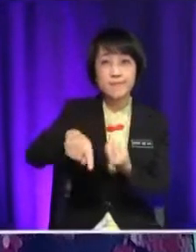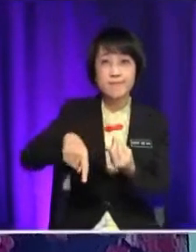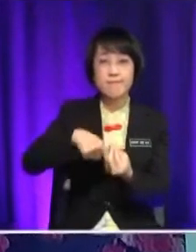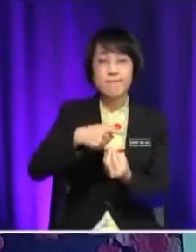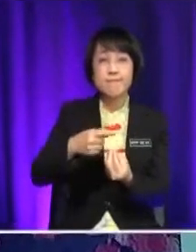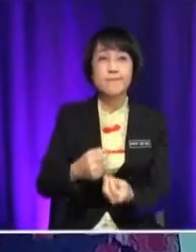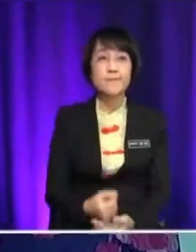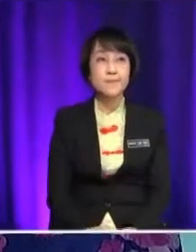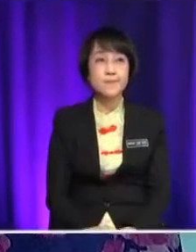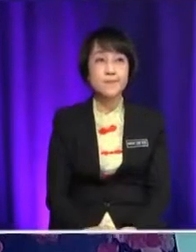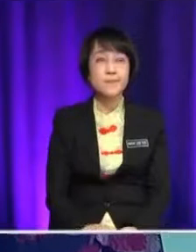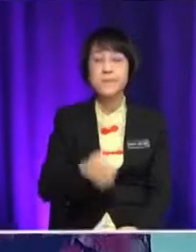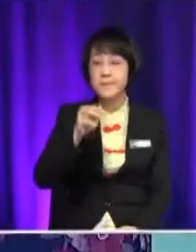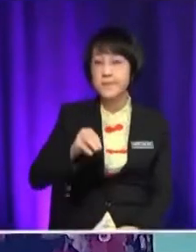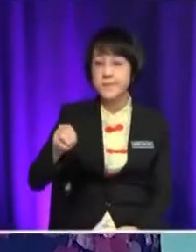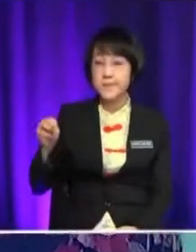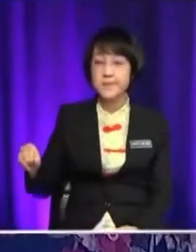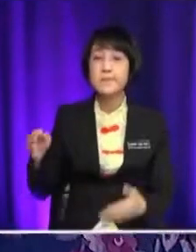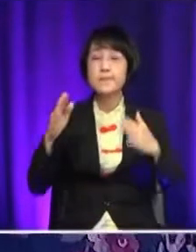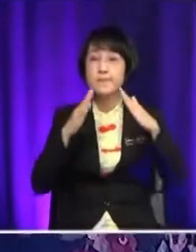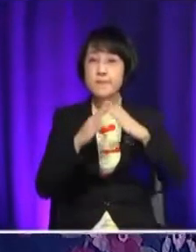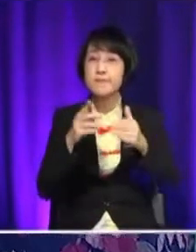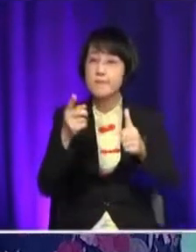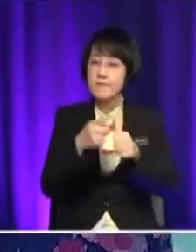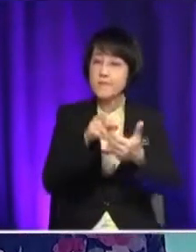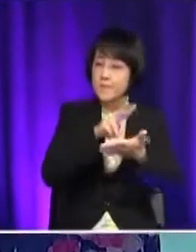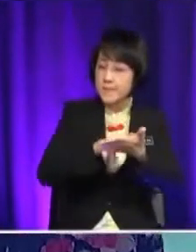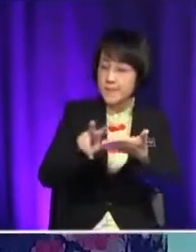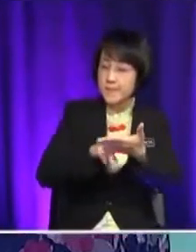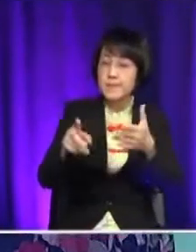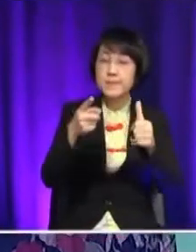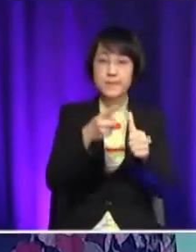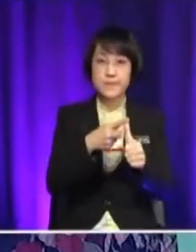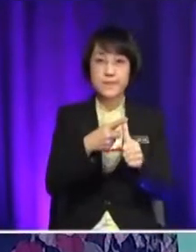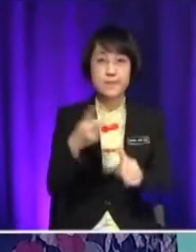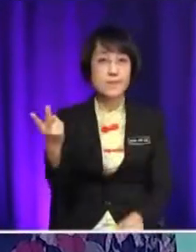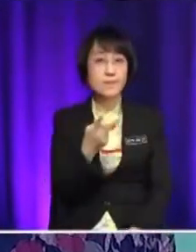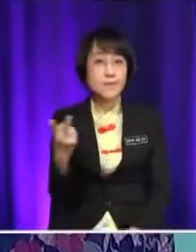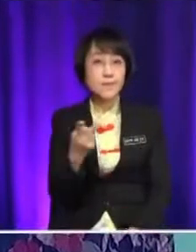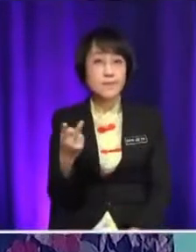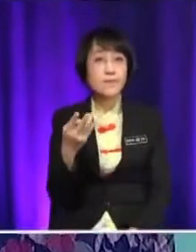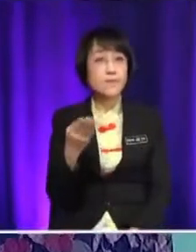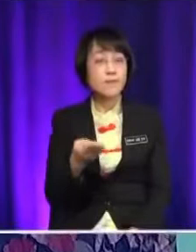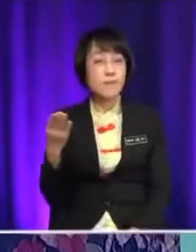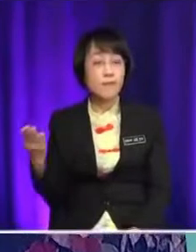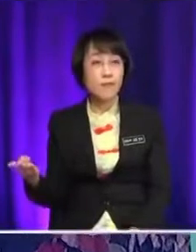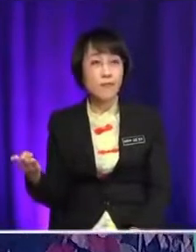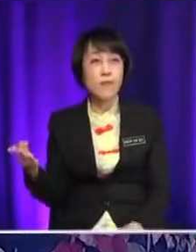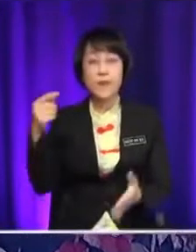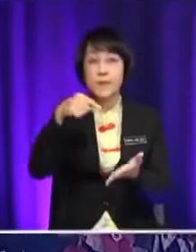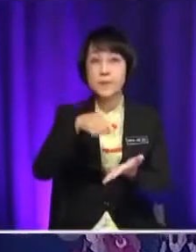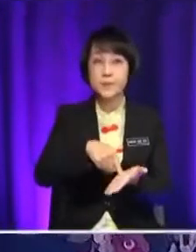Begitu juga murid-murid yang berada di rumah. Maknanya kedua-dua bahan ni Mira, iaitu kita patah balik ni bahan